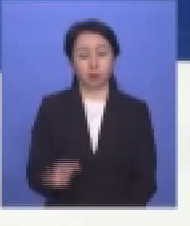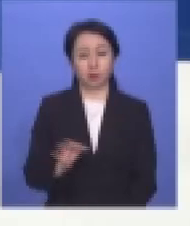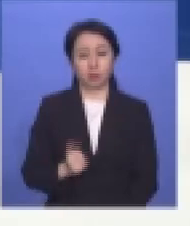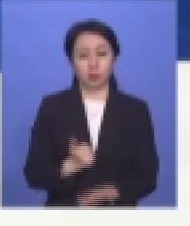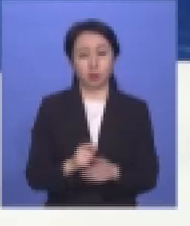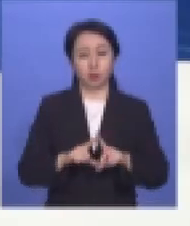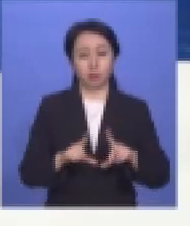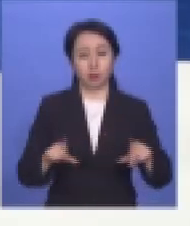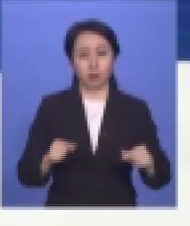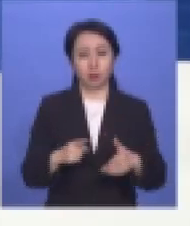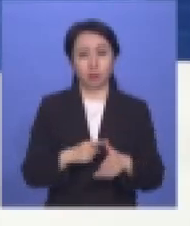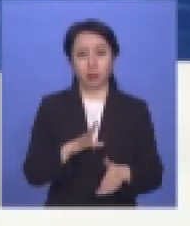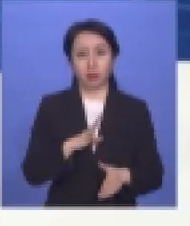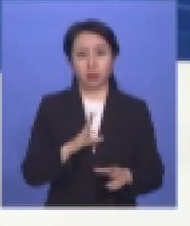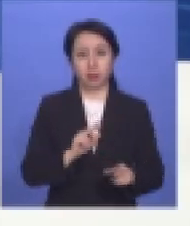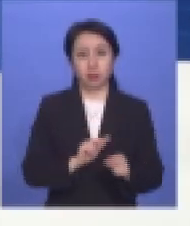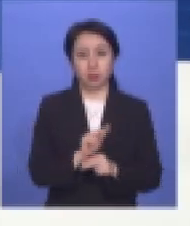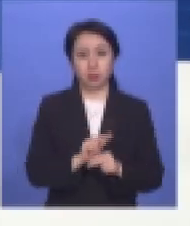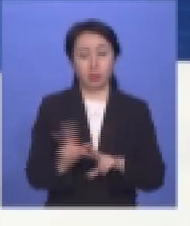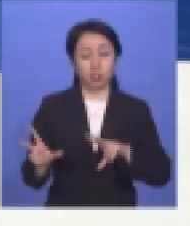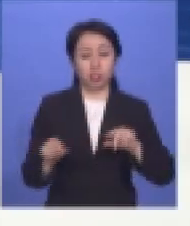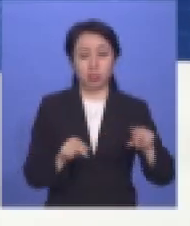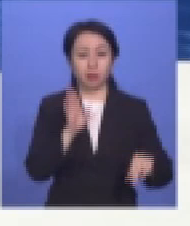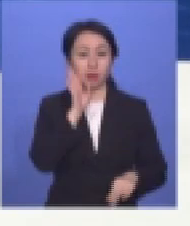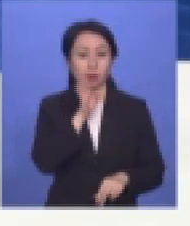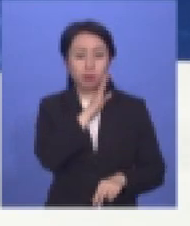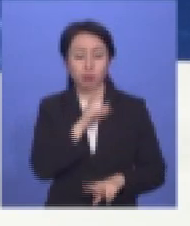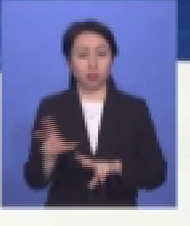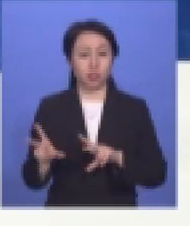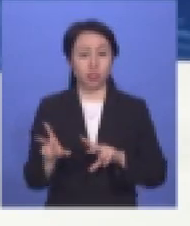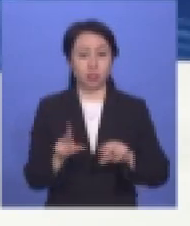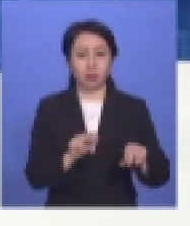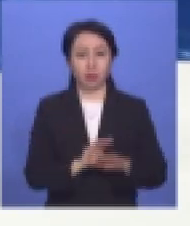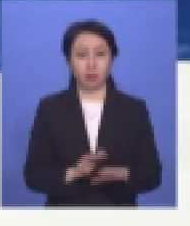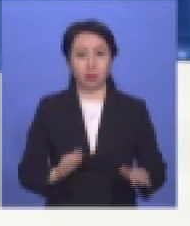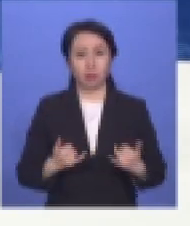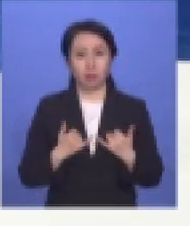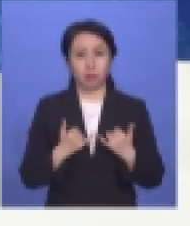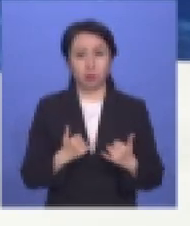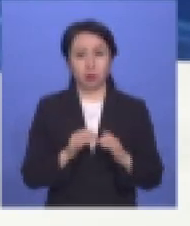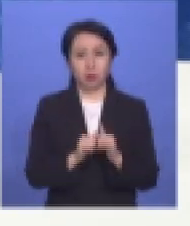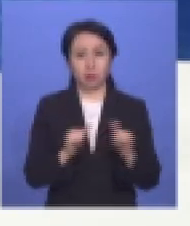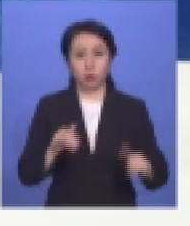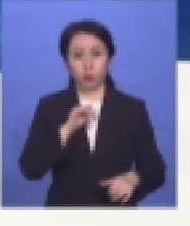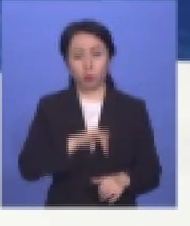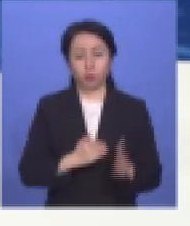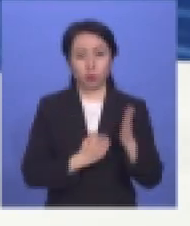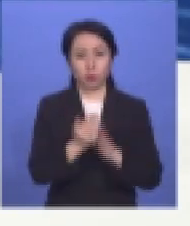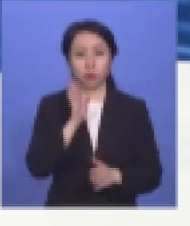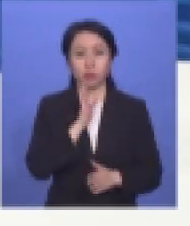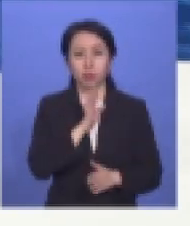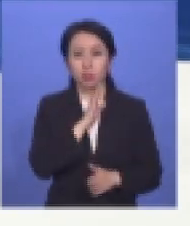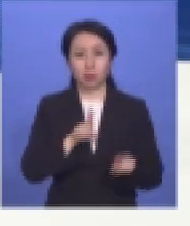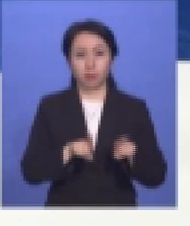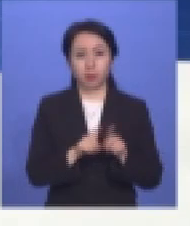В областной библиотеке состоялся семинар-тренинг «Счастливая мама, счастливые дети». Посвятили его личностному развитию и духовному